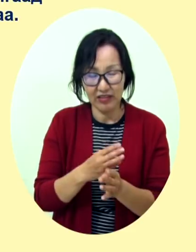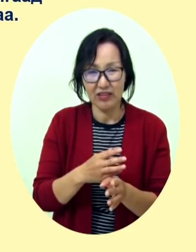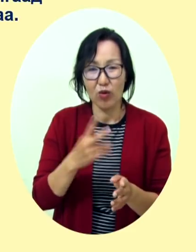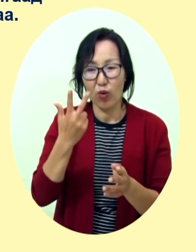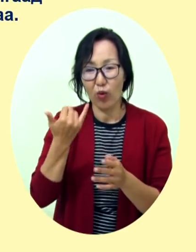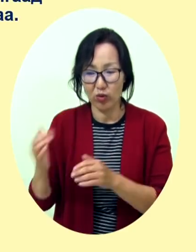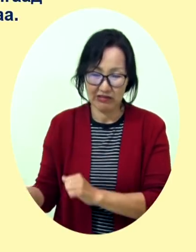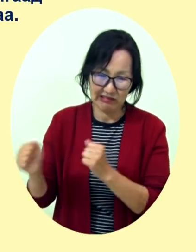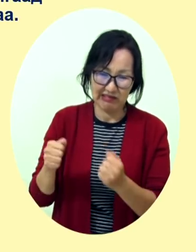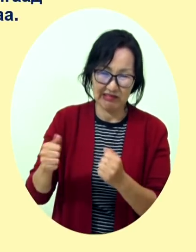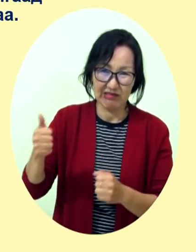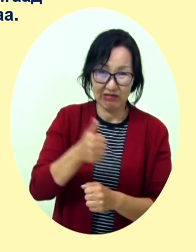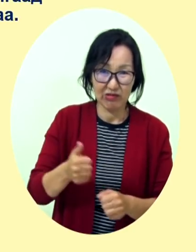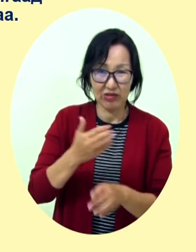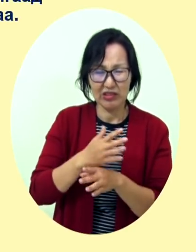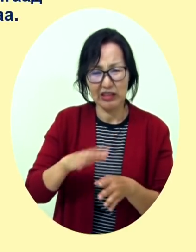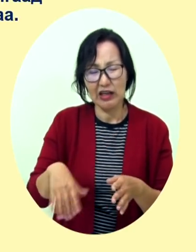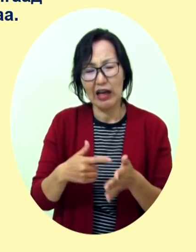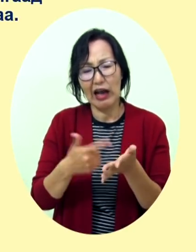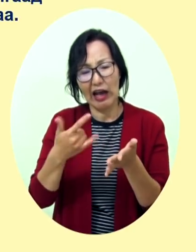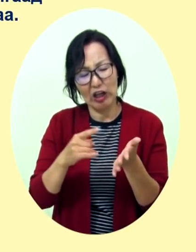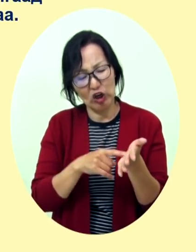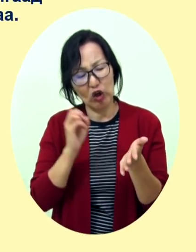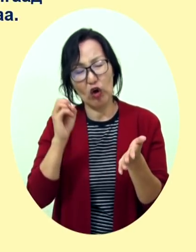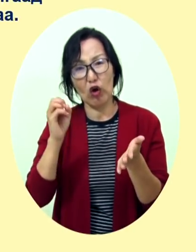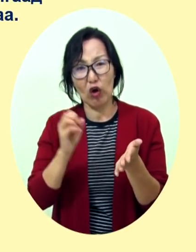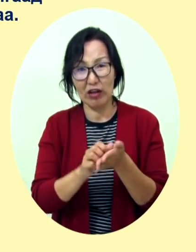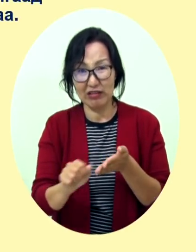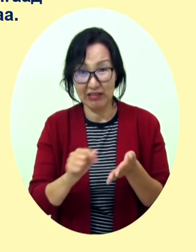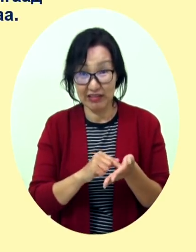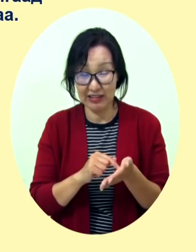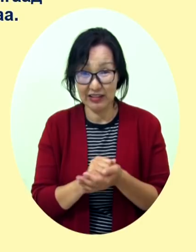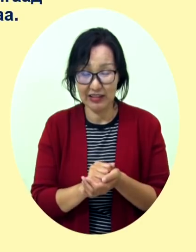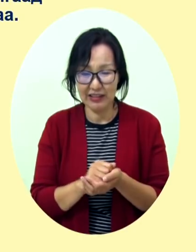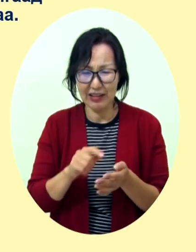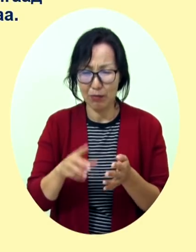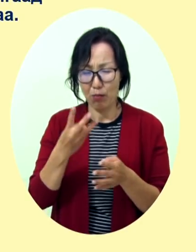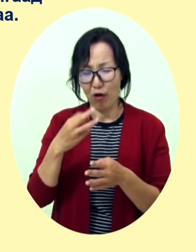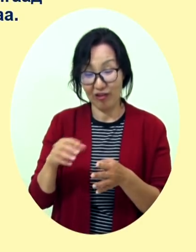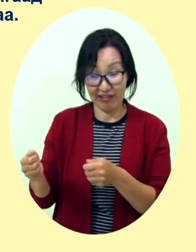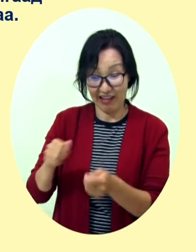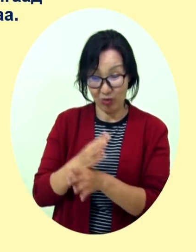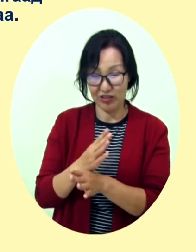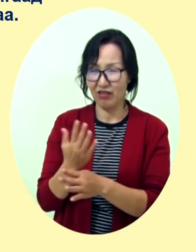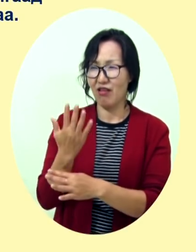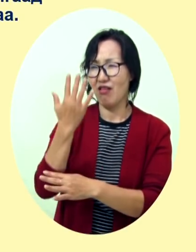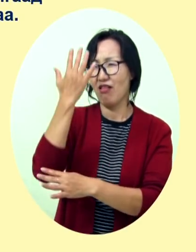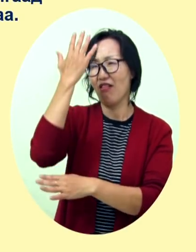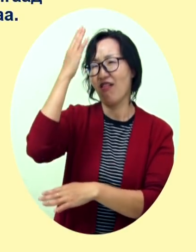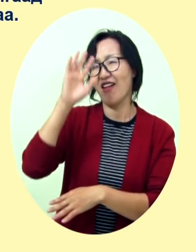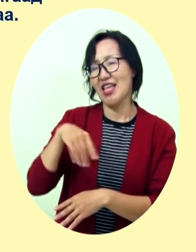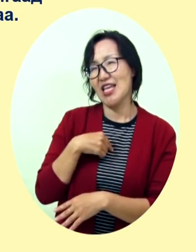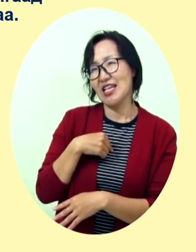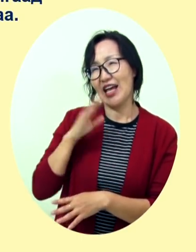нилээд хөлөрч бэлитэй байсан ч гар жаахан цэвэрүүцсэн байв. Тарсан модоо том болохыг харна гэхээс миний